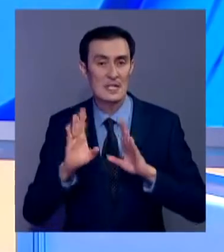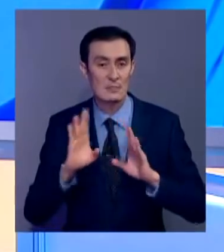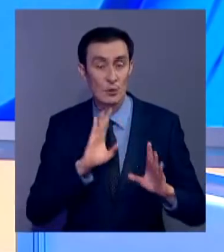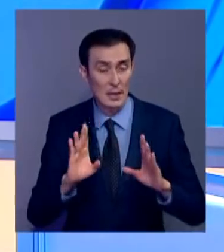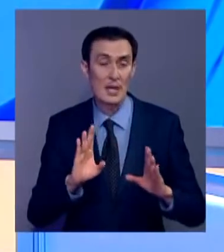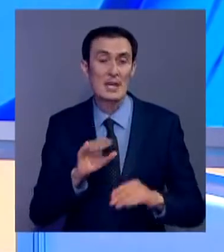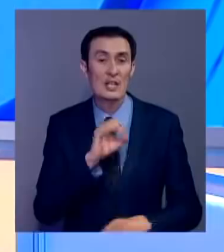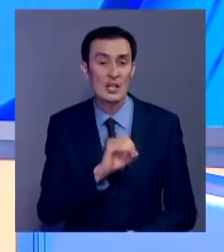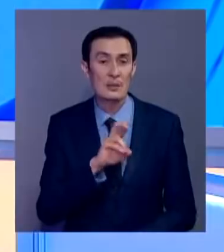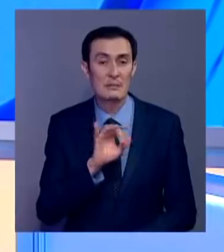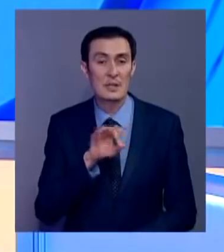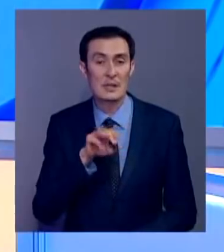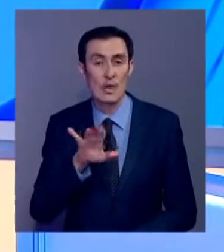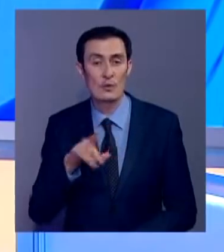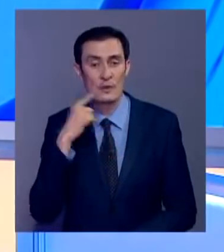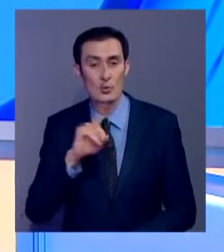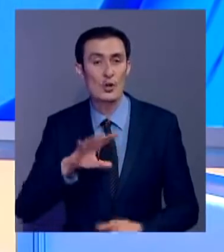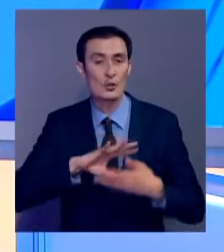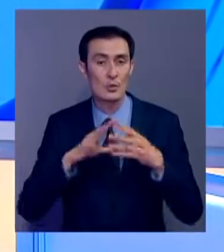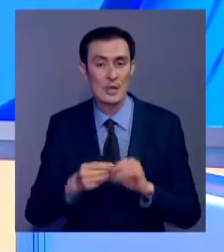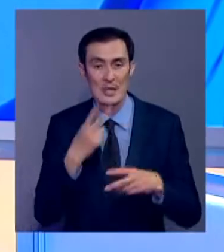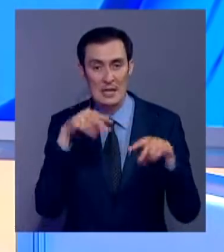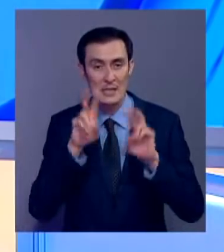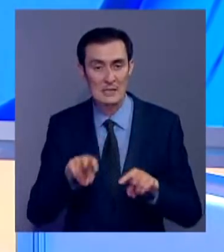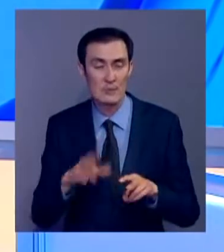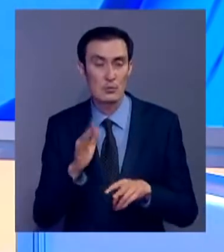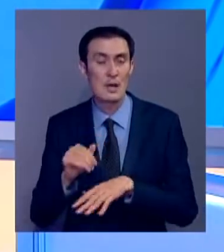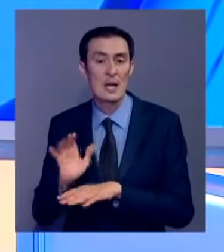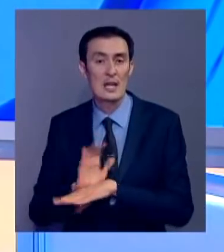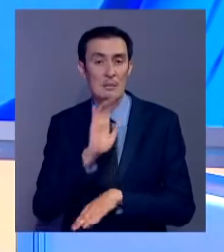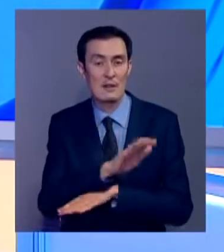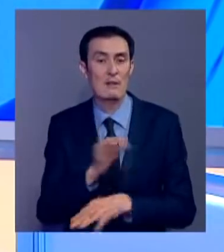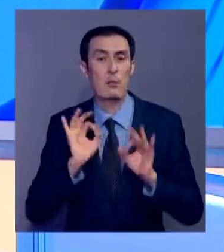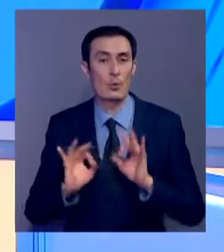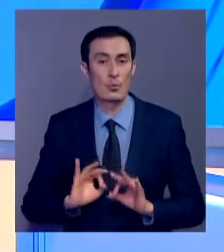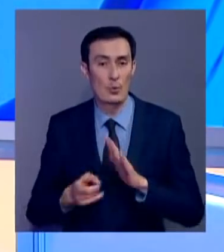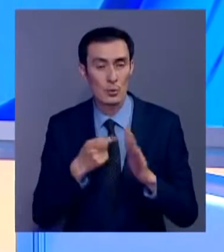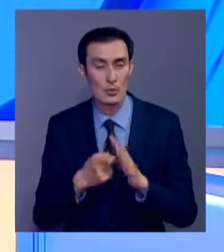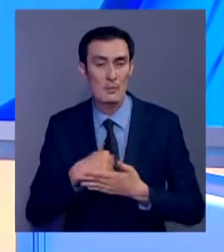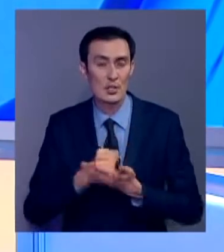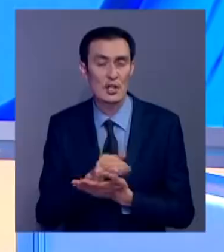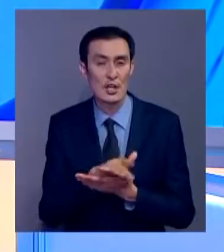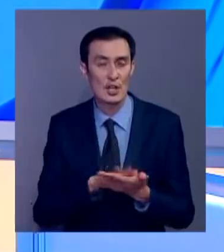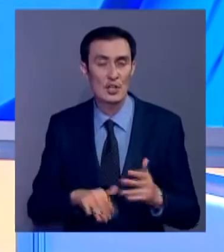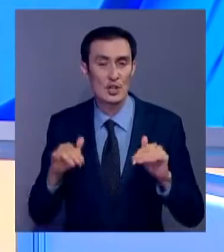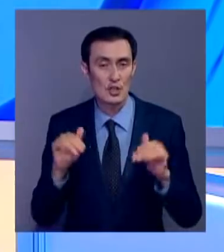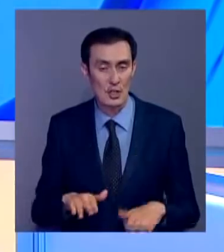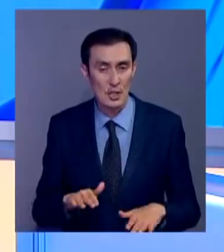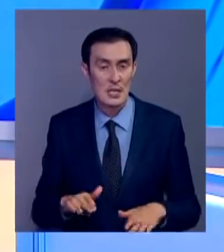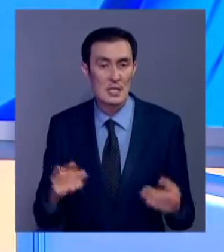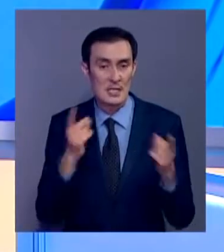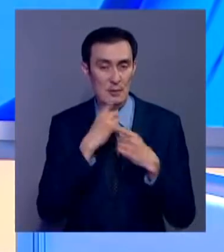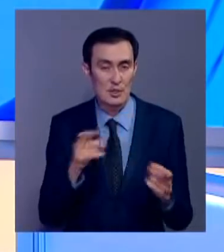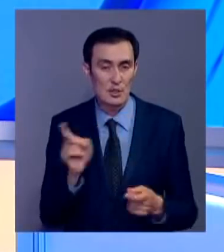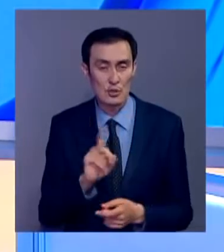Facebook. Ильжан Биртанов отметил, что результаты расследования направлены в прокуратуру для принятия дальнейших решений. В